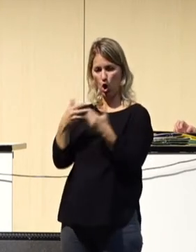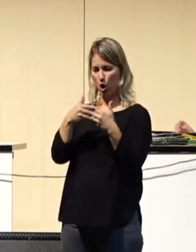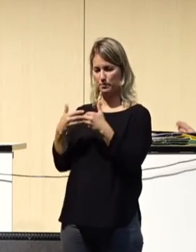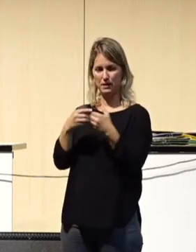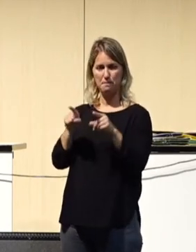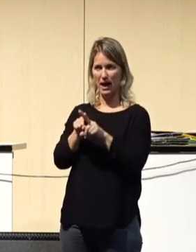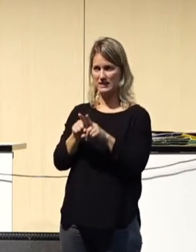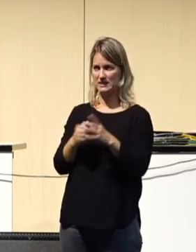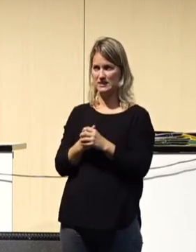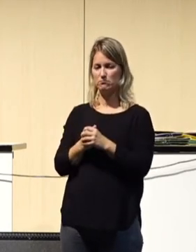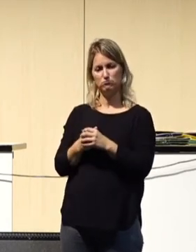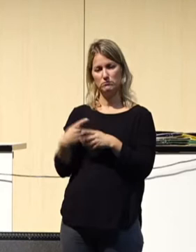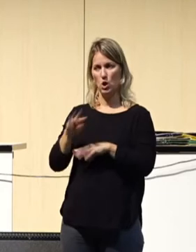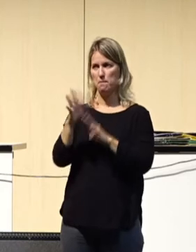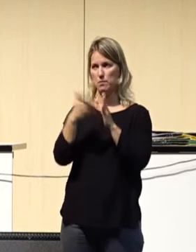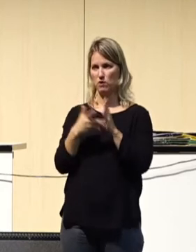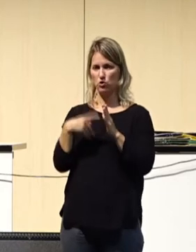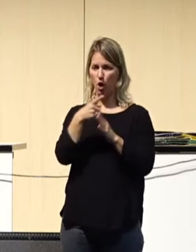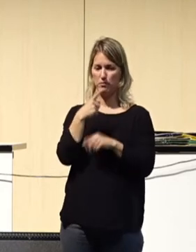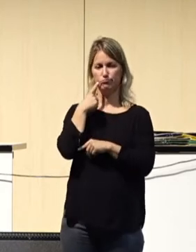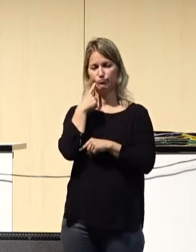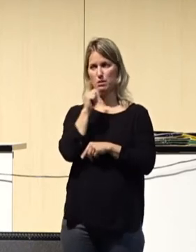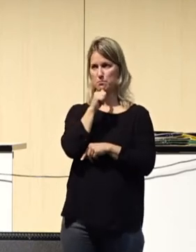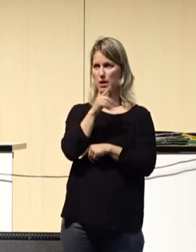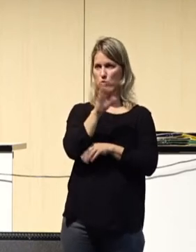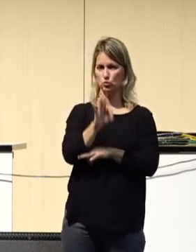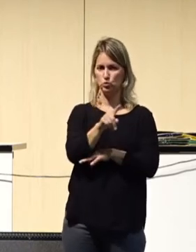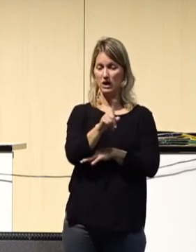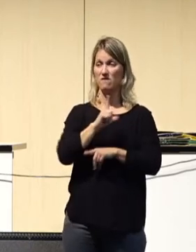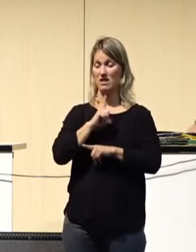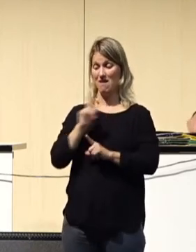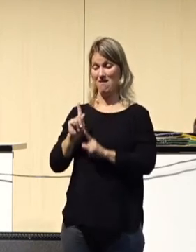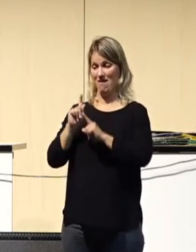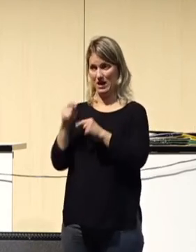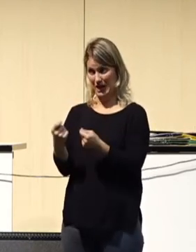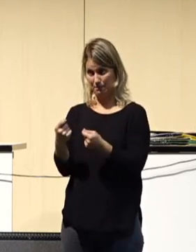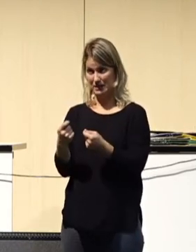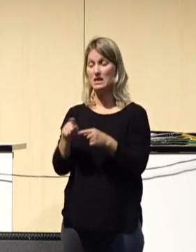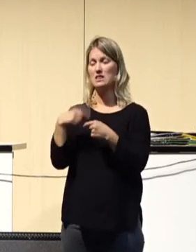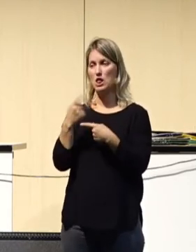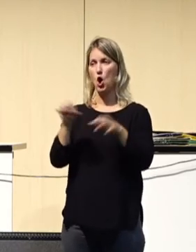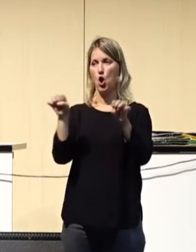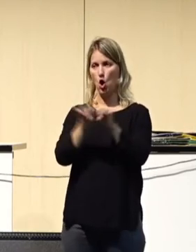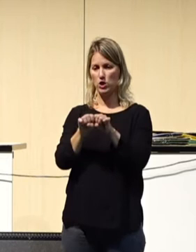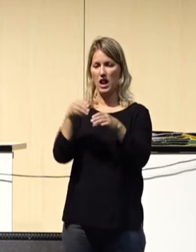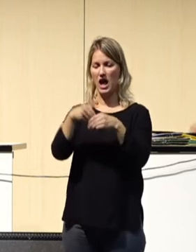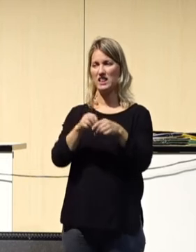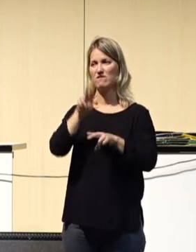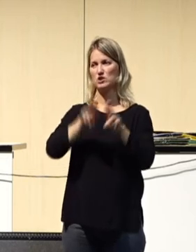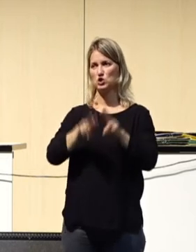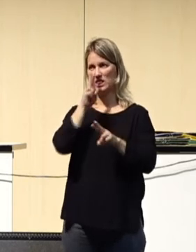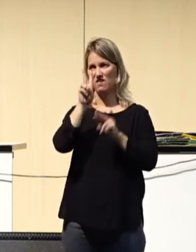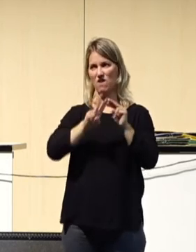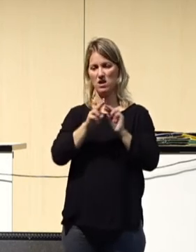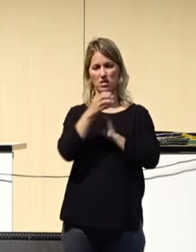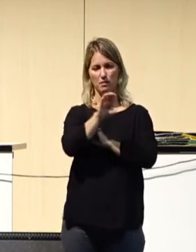überprüfen. Und die Ergebnisse dessen sollen dann in Varianten in einer Online-Beteiligung im Frühjahr